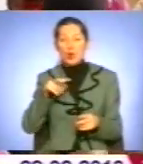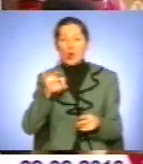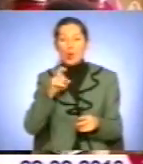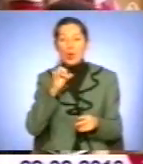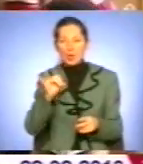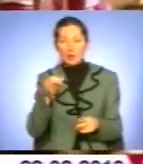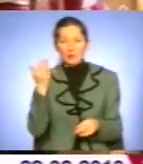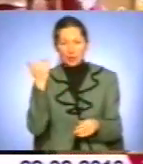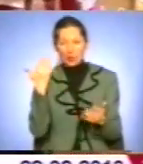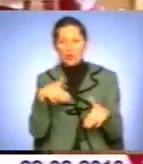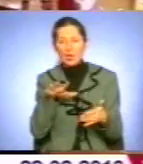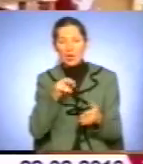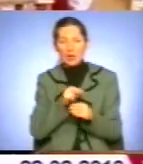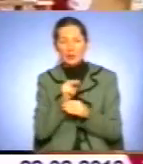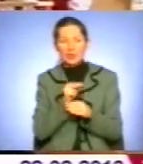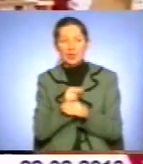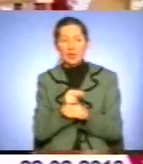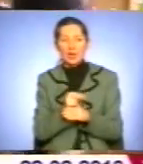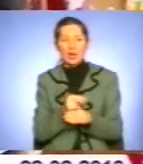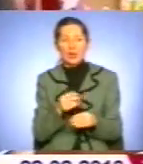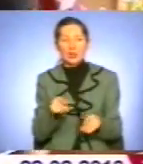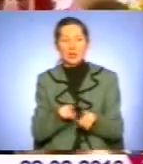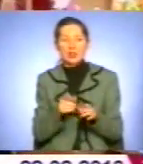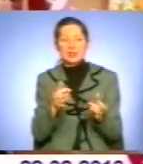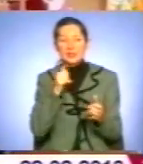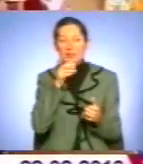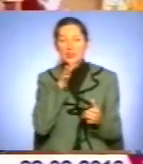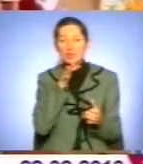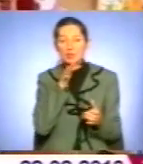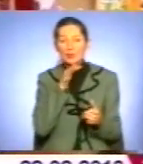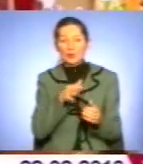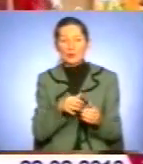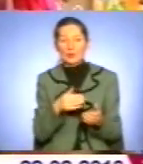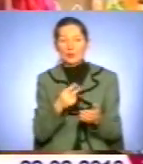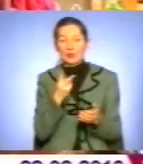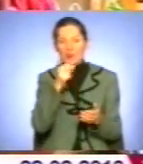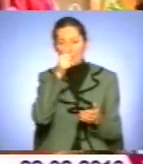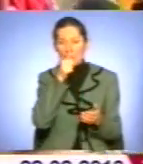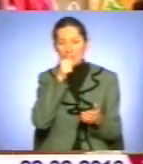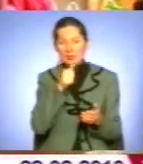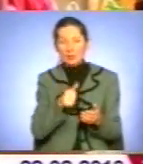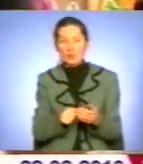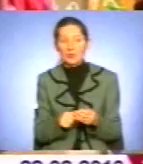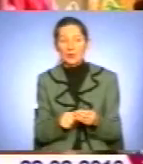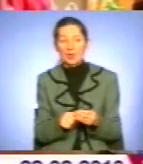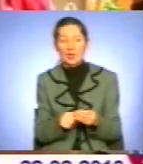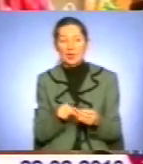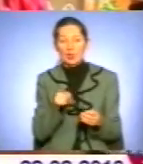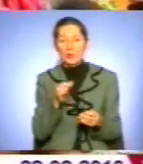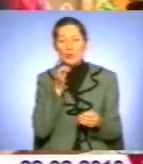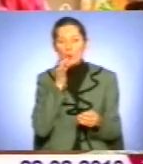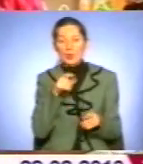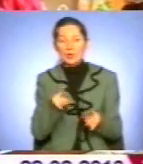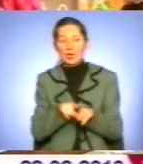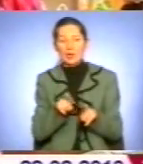А давно вже займаєшся? Так. Скільки часу? Пару місяців. Пару місяців. Тобі подобається? Так. А